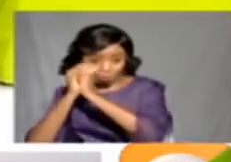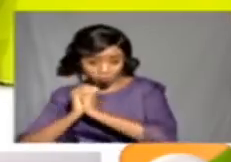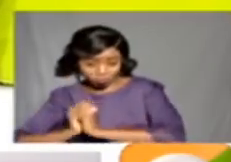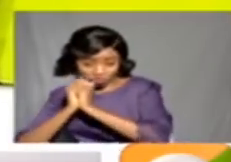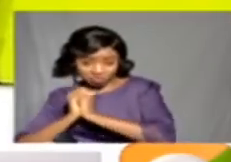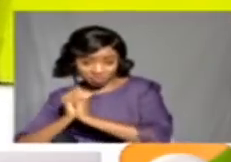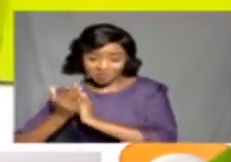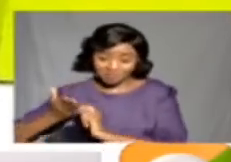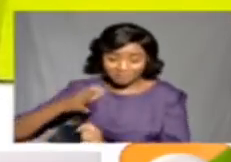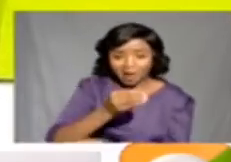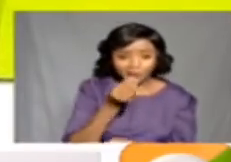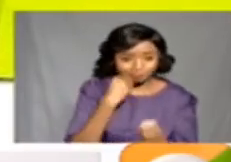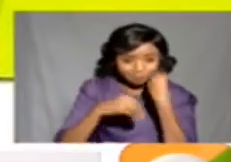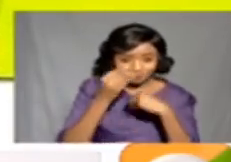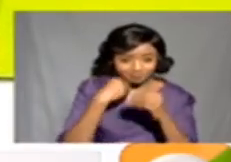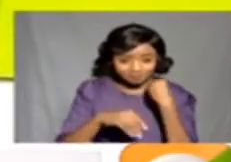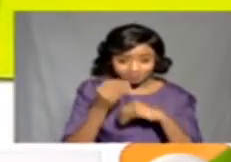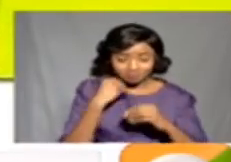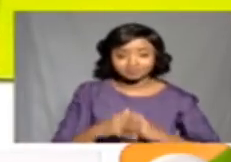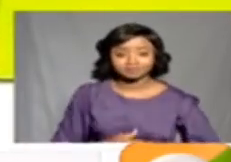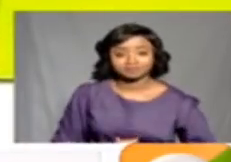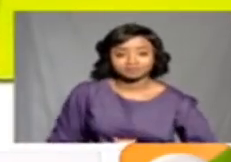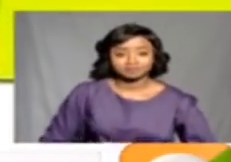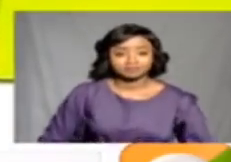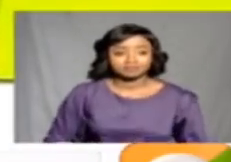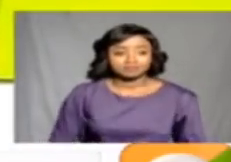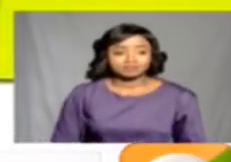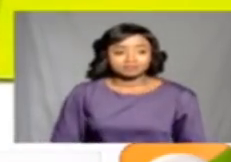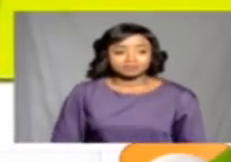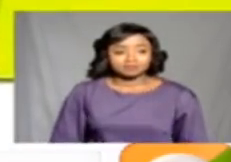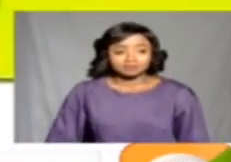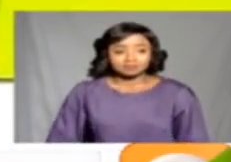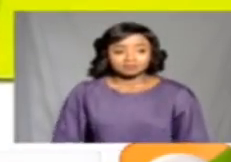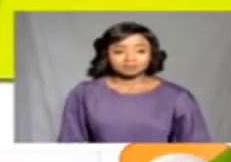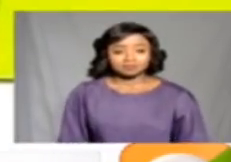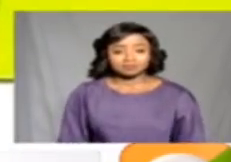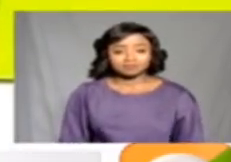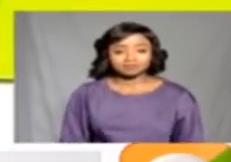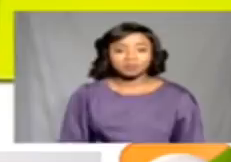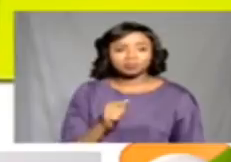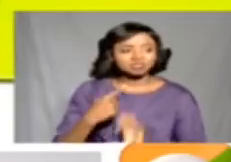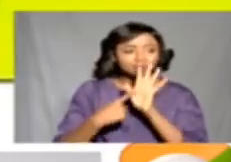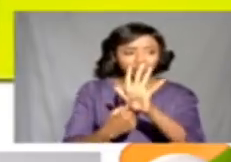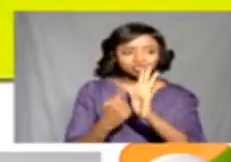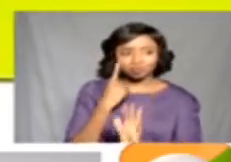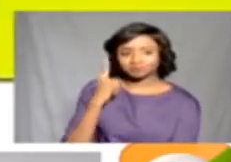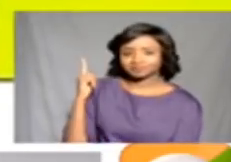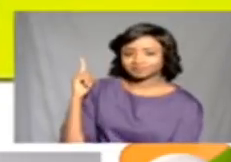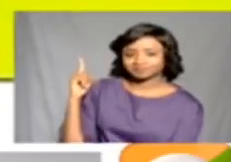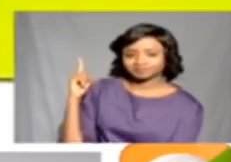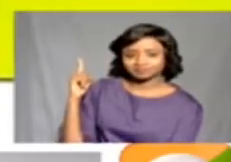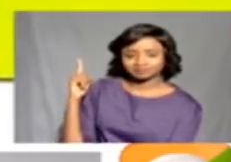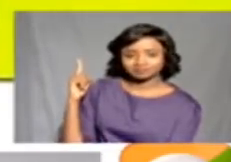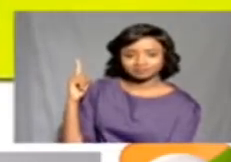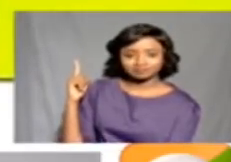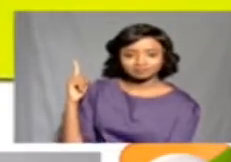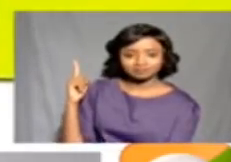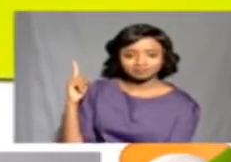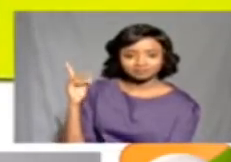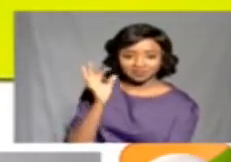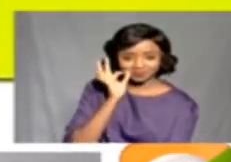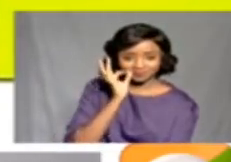ule. Asiyojua tende nini ndio dates. Dates. Nadhani zitachukuliwa sasa hivi ndio waweze kuona. Ndio dates.